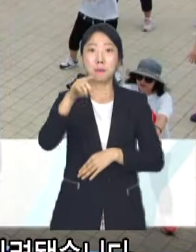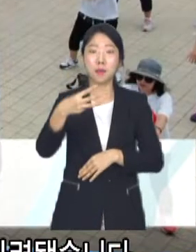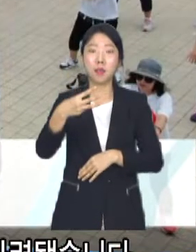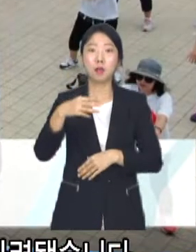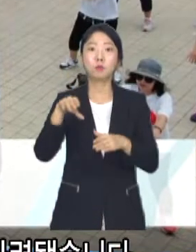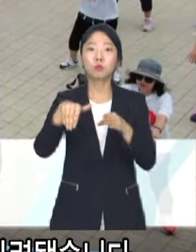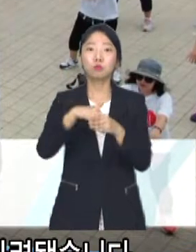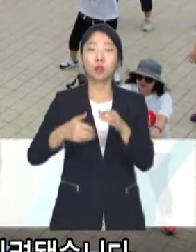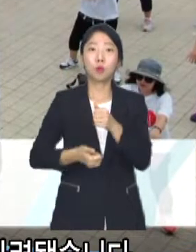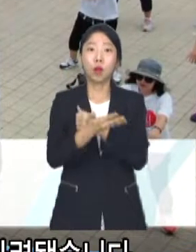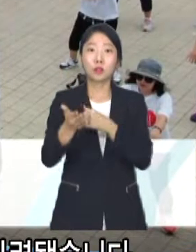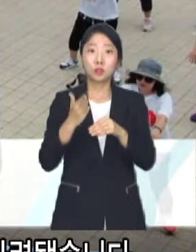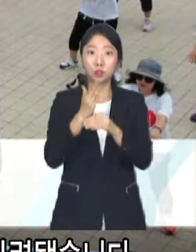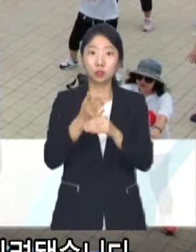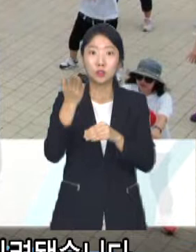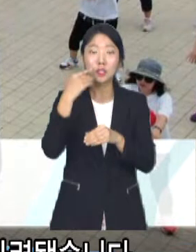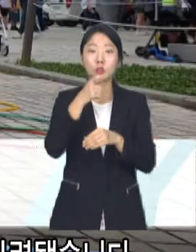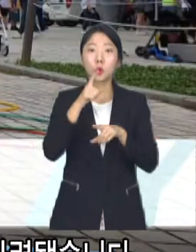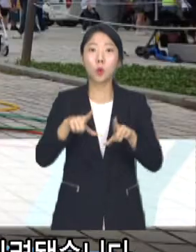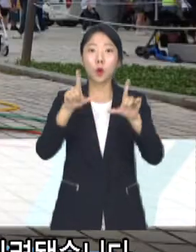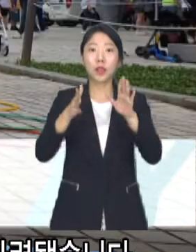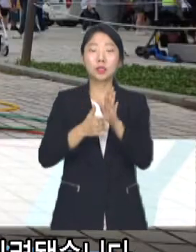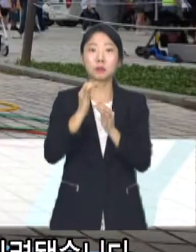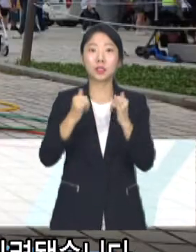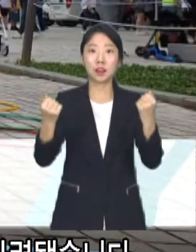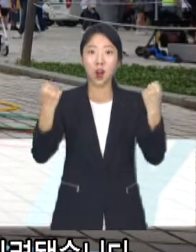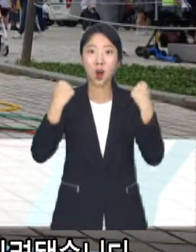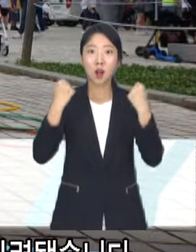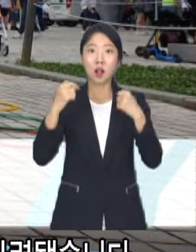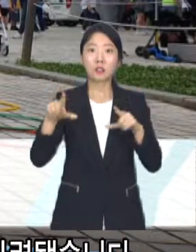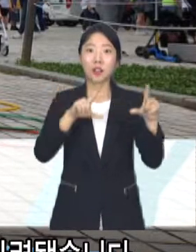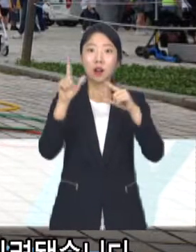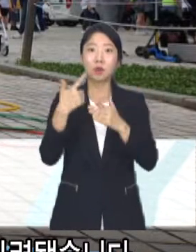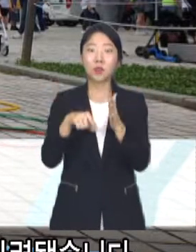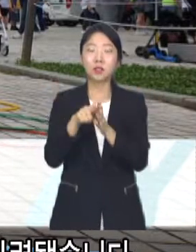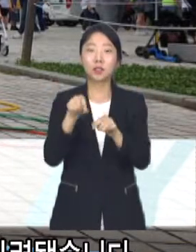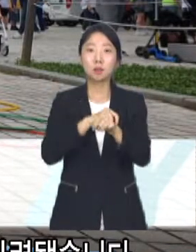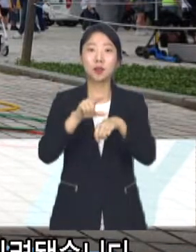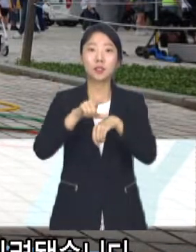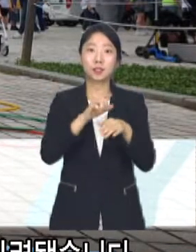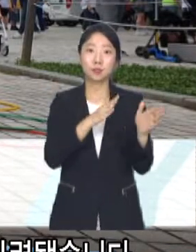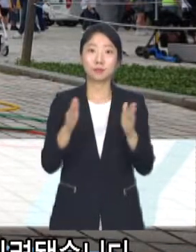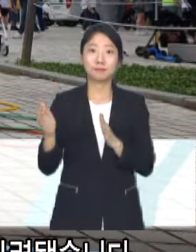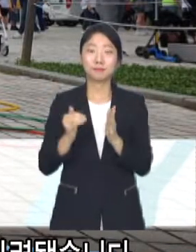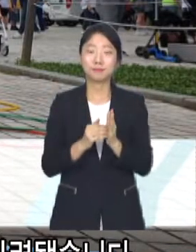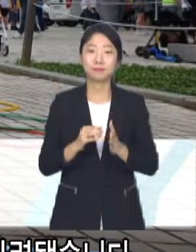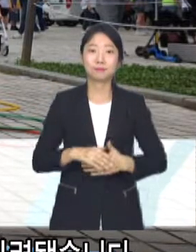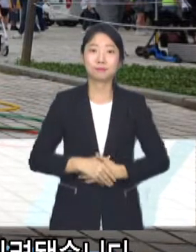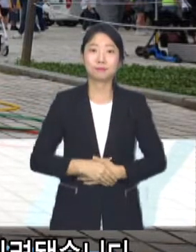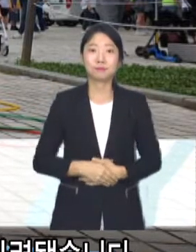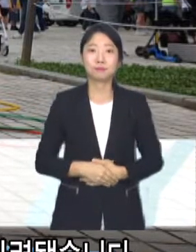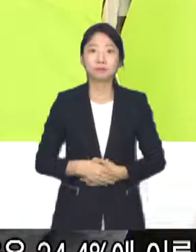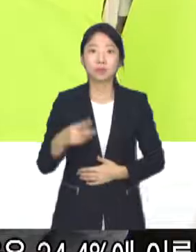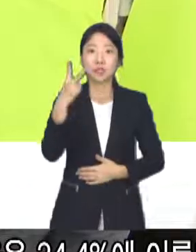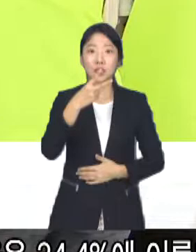있습니다. 지난 수요일 우리 시에서는 시민들의 건강한 워라밸 형성을 돕기 위한 특별한 시간이